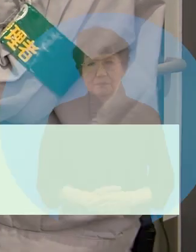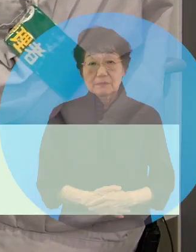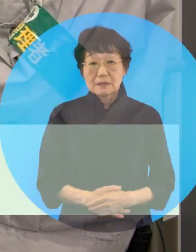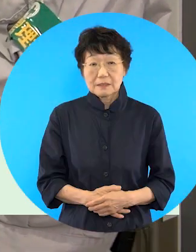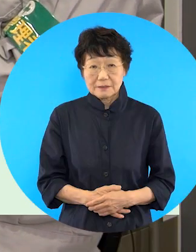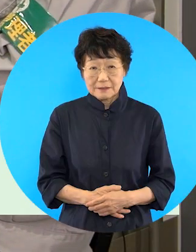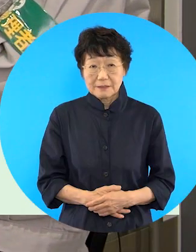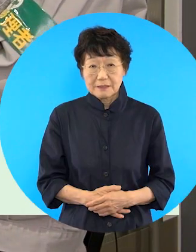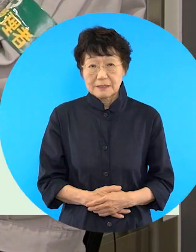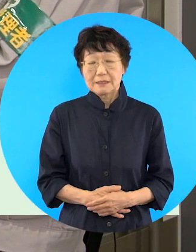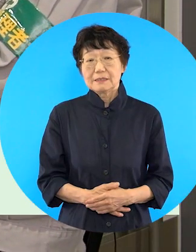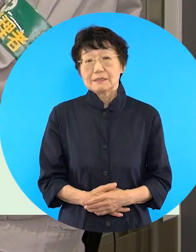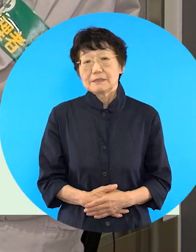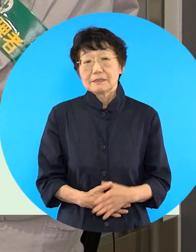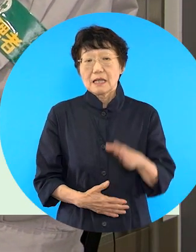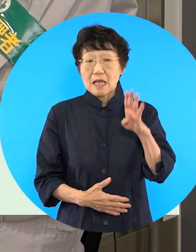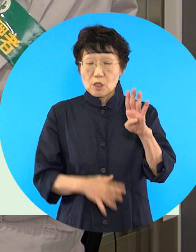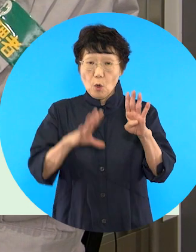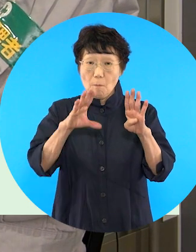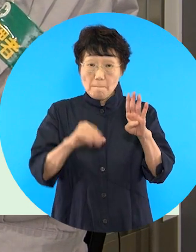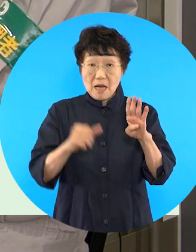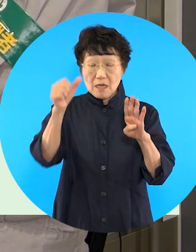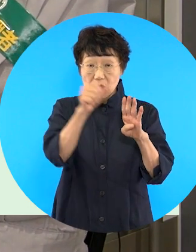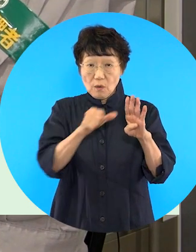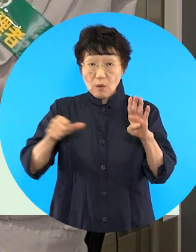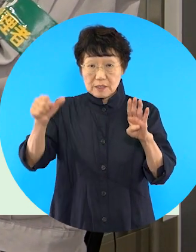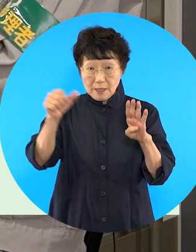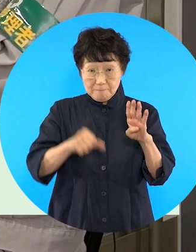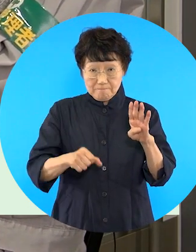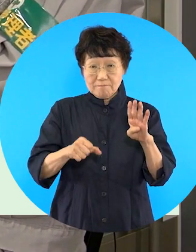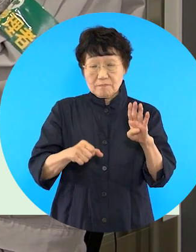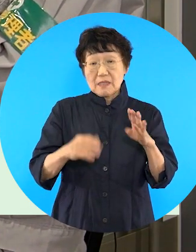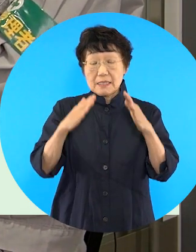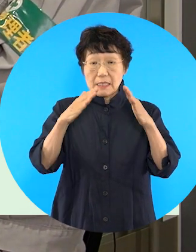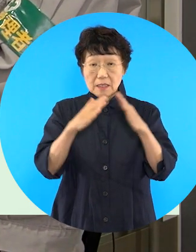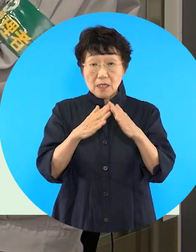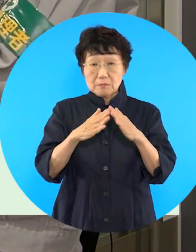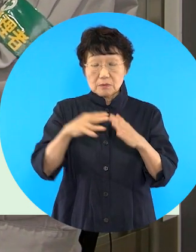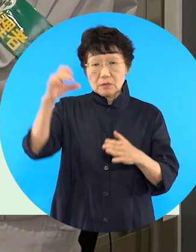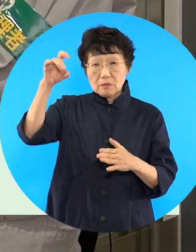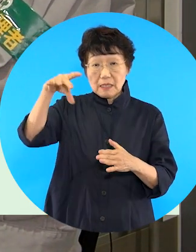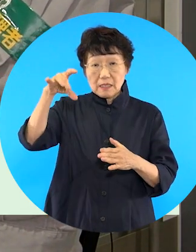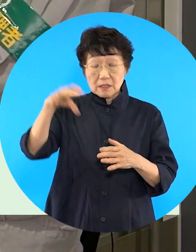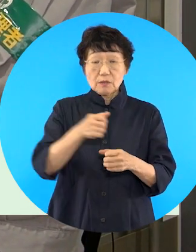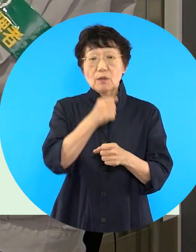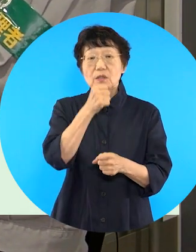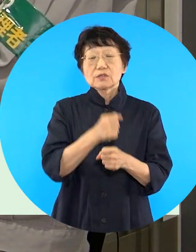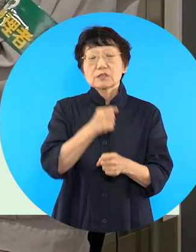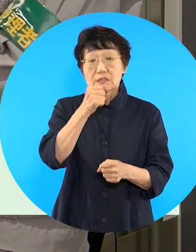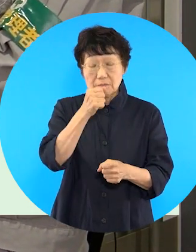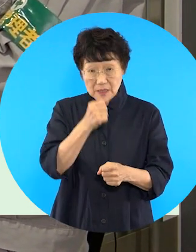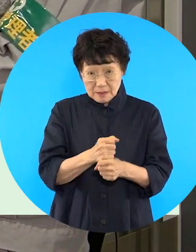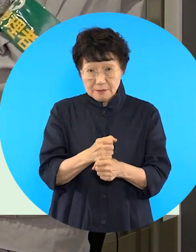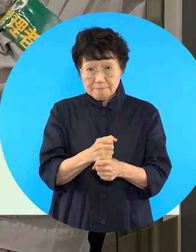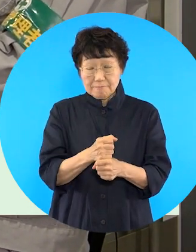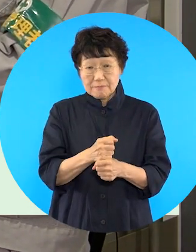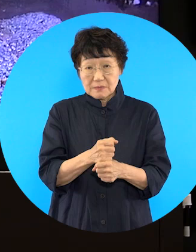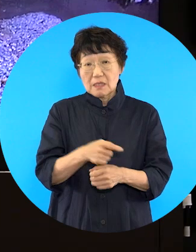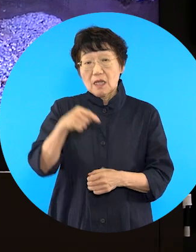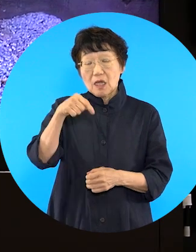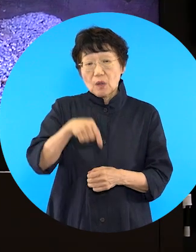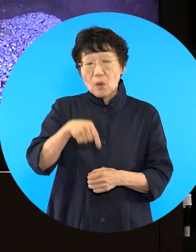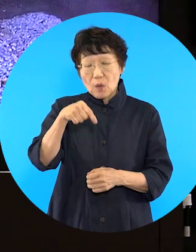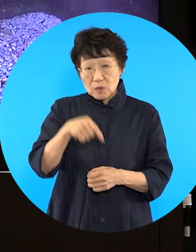い、練馬清掃工場で発電する発電量なんですけども、約4万5000世帯分の発電量となっています